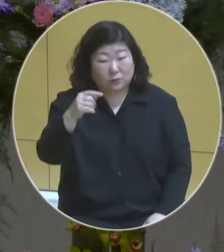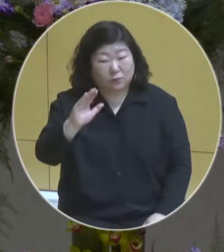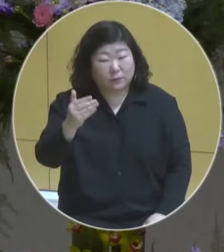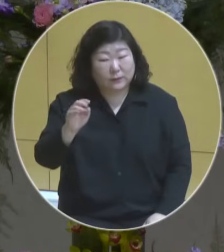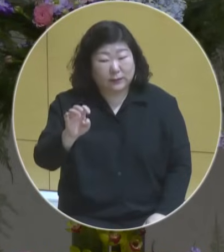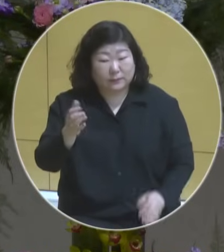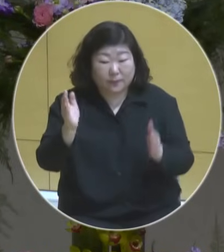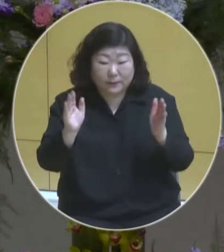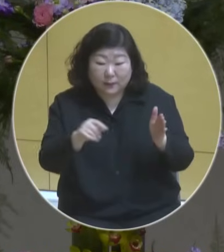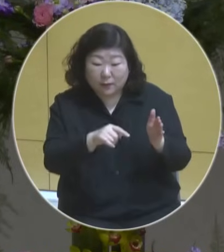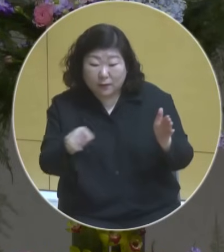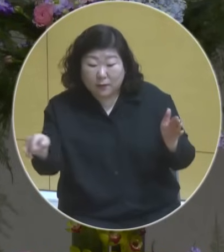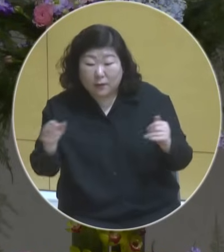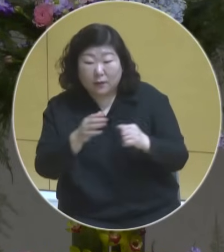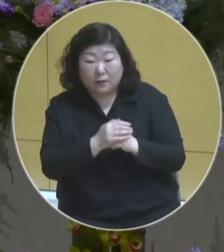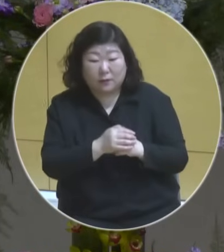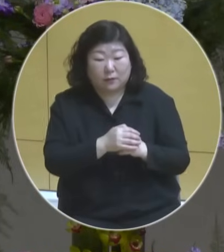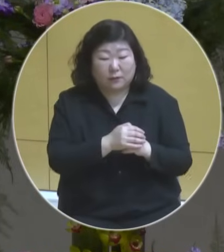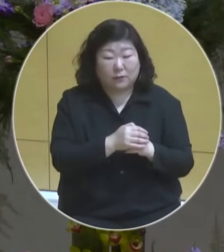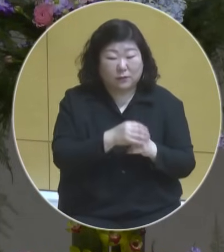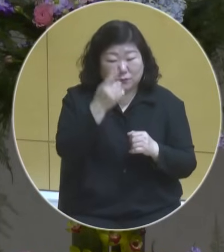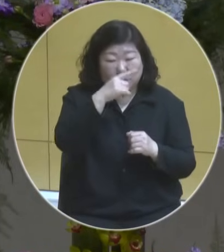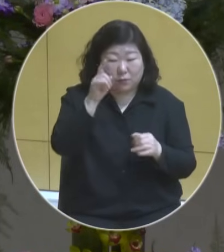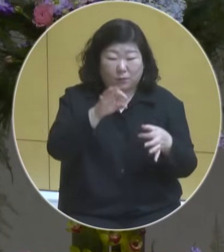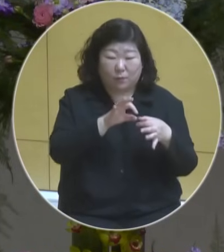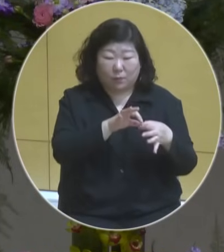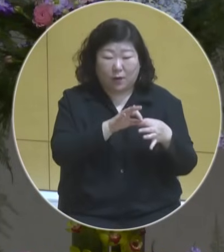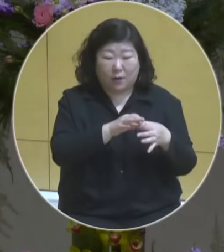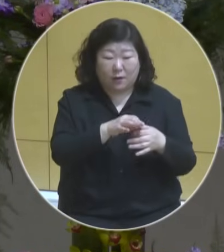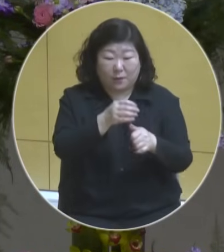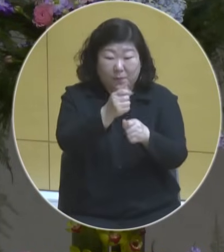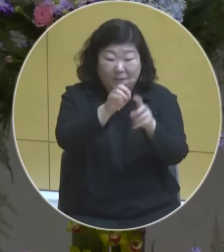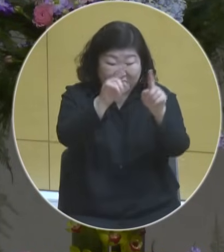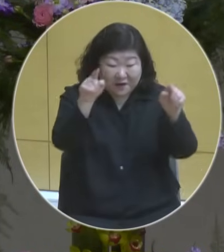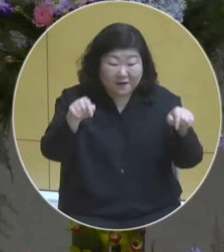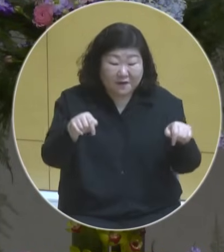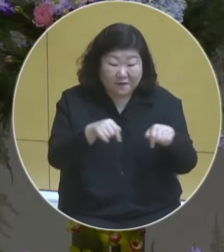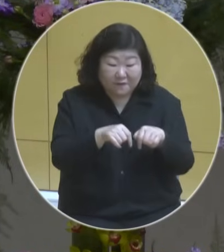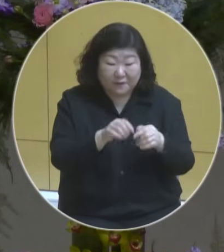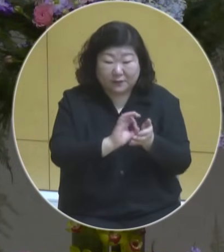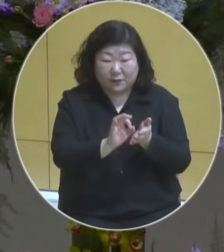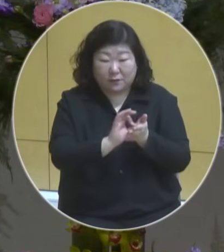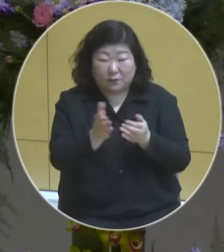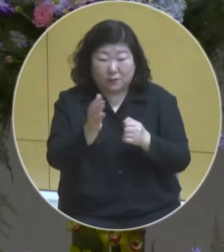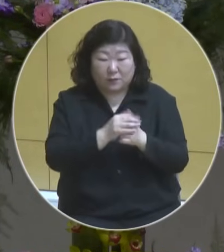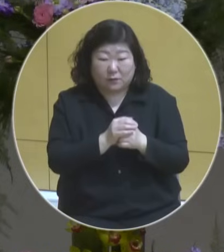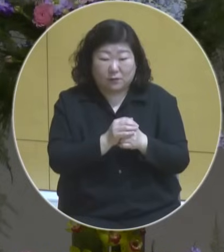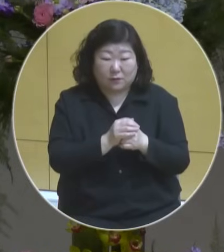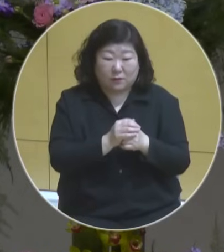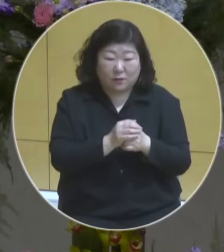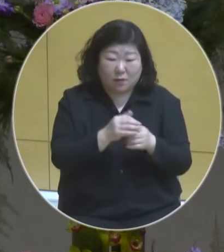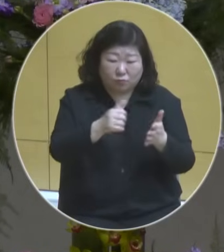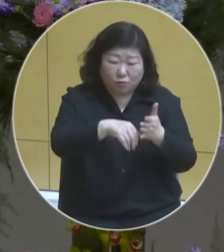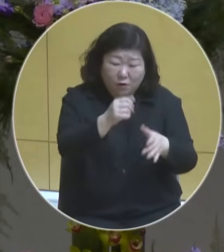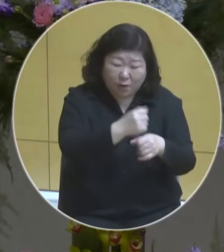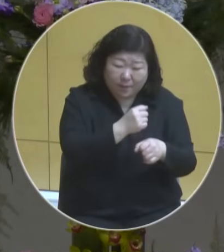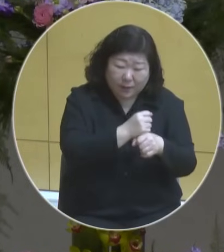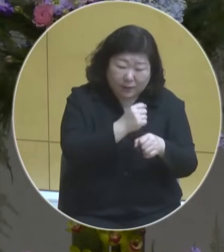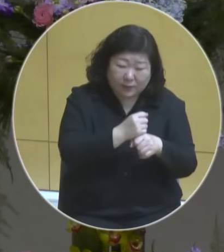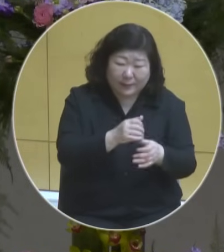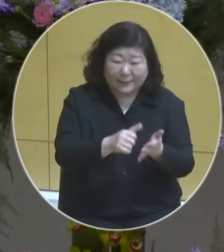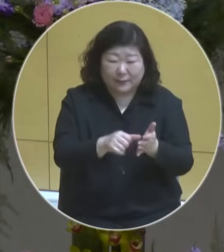리라고 불리는 력을 사용했습니다 이들은 생산성 증가와 주일의 종교적 색채를 지우기